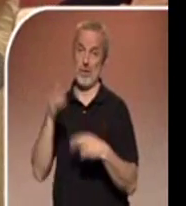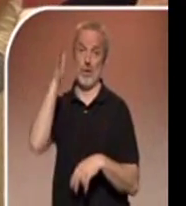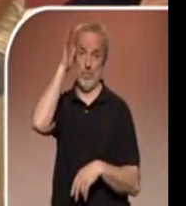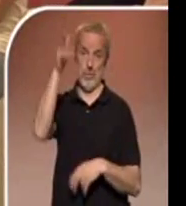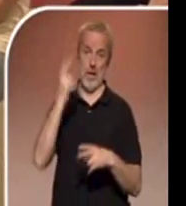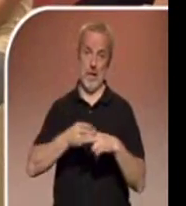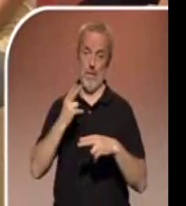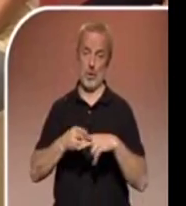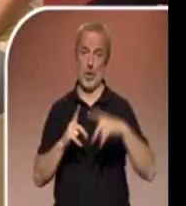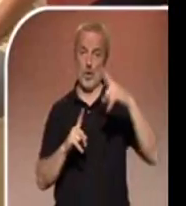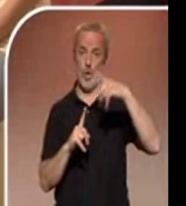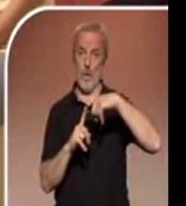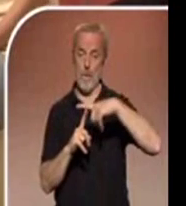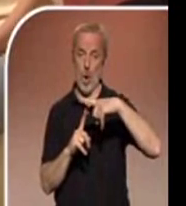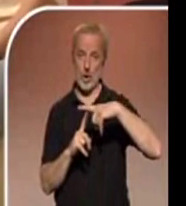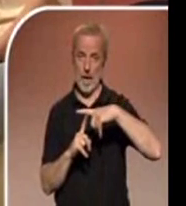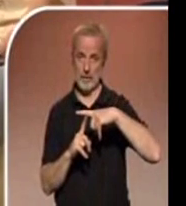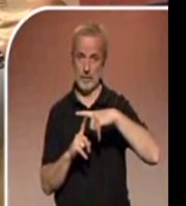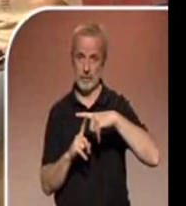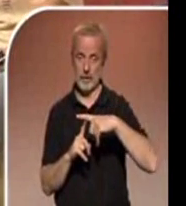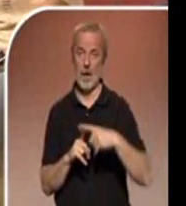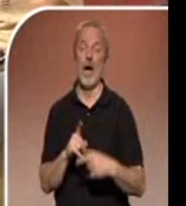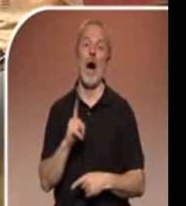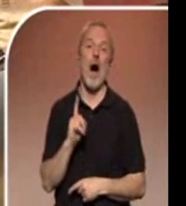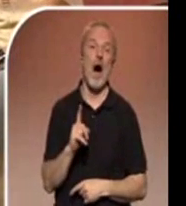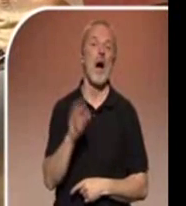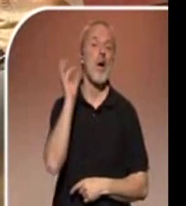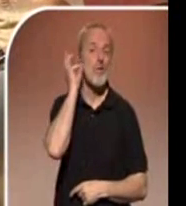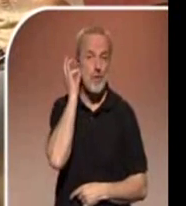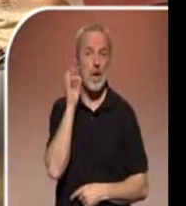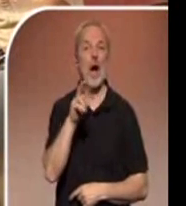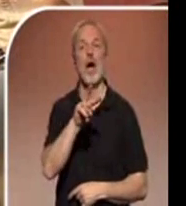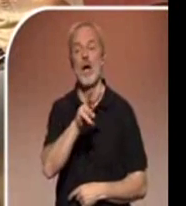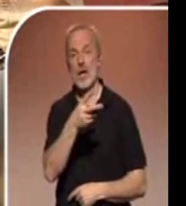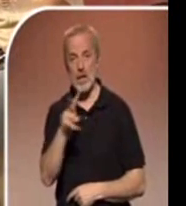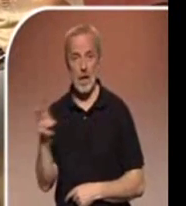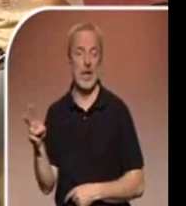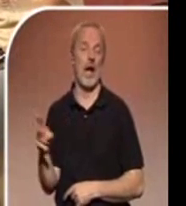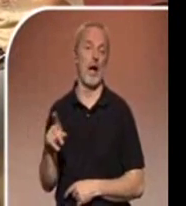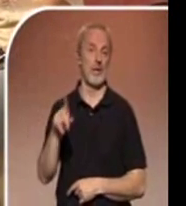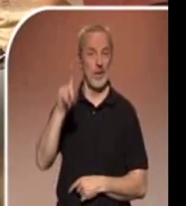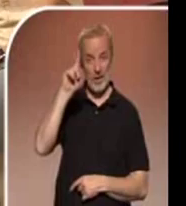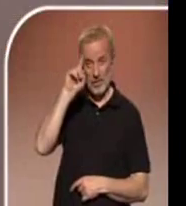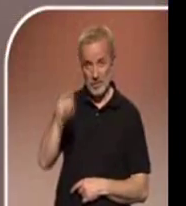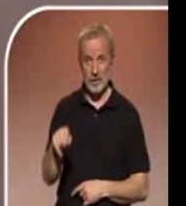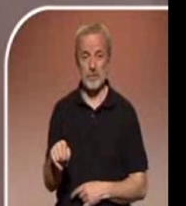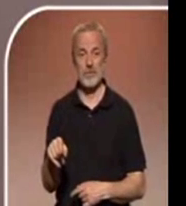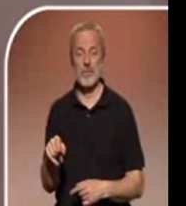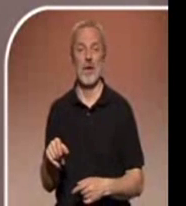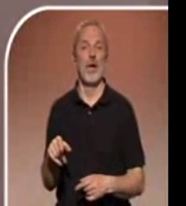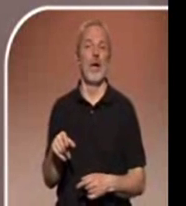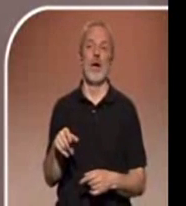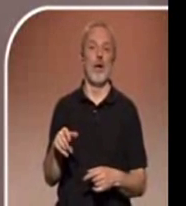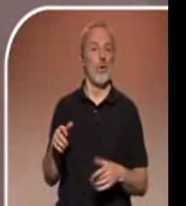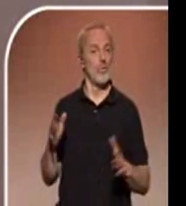takže taky ne zřídka ten přechod vede, který že k náběru tedy